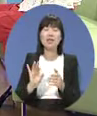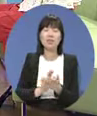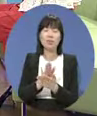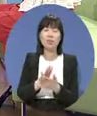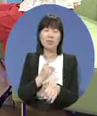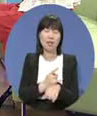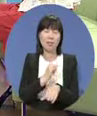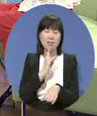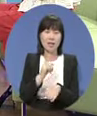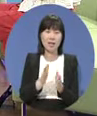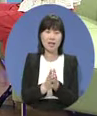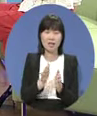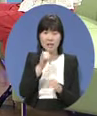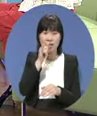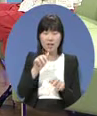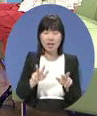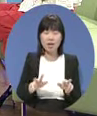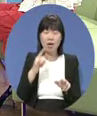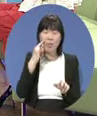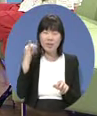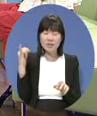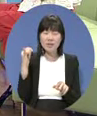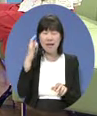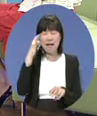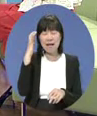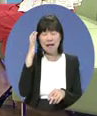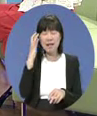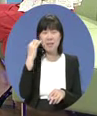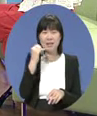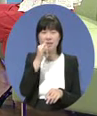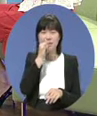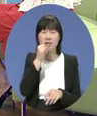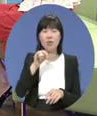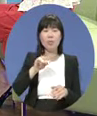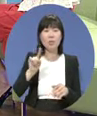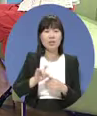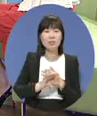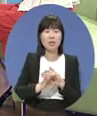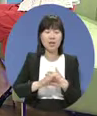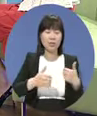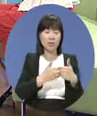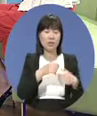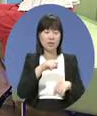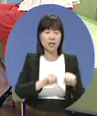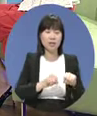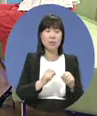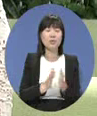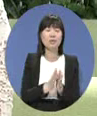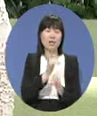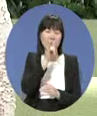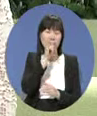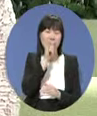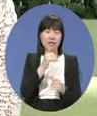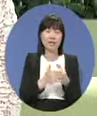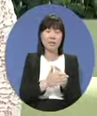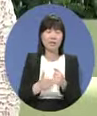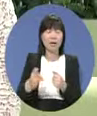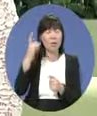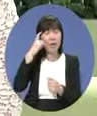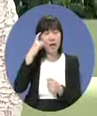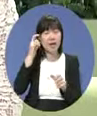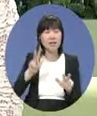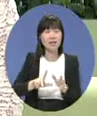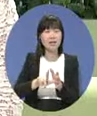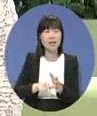좀 시작이 되고 그때 이때도 근데 이제 어머님들이 골치를 많이 썩으시는 게 뭐냐면요, 공격적인 행동이 시작됩니다. 그래서 근데 왜